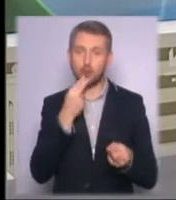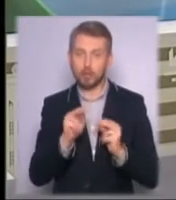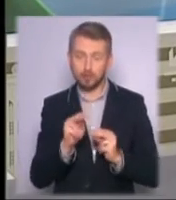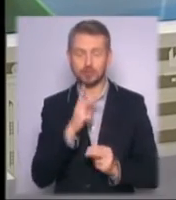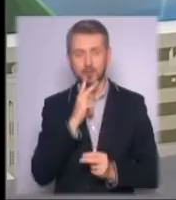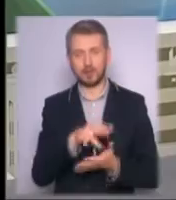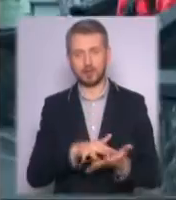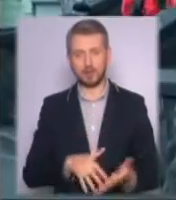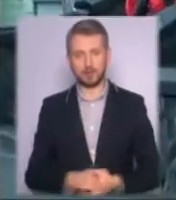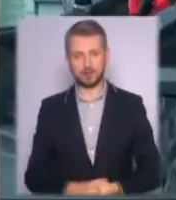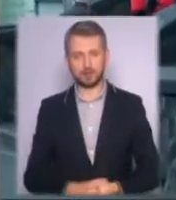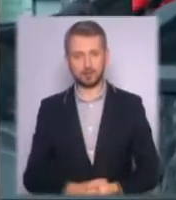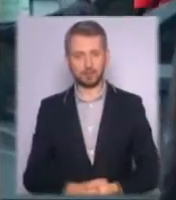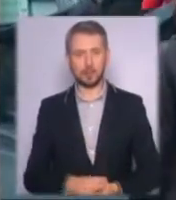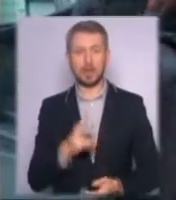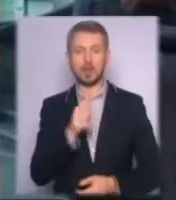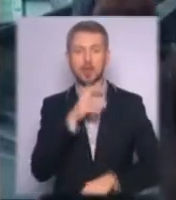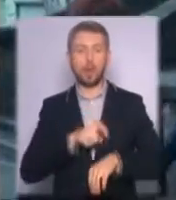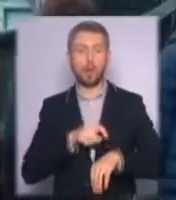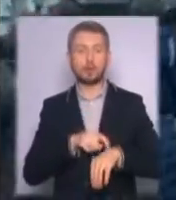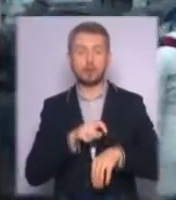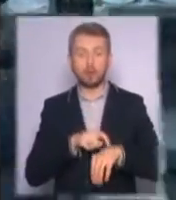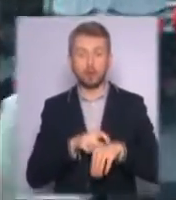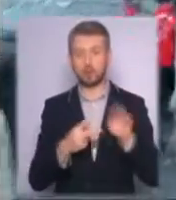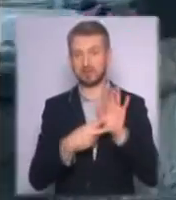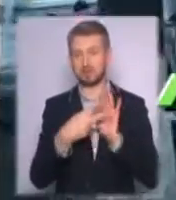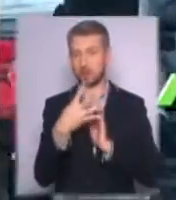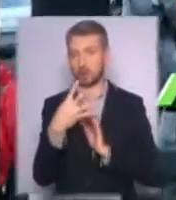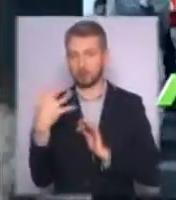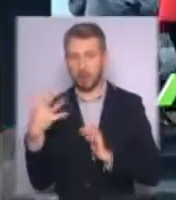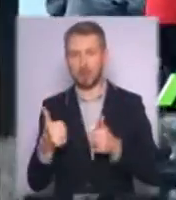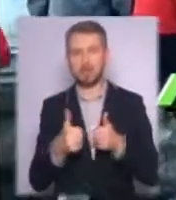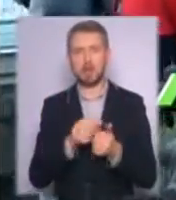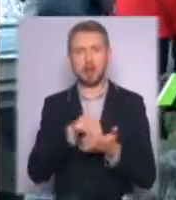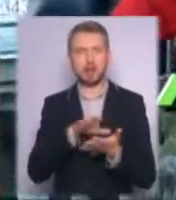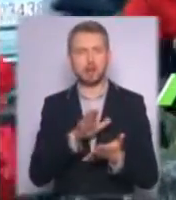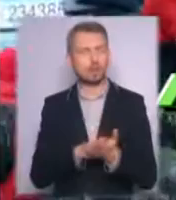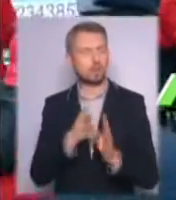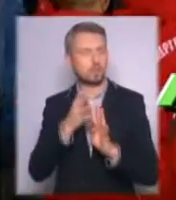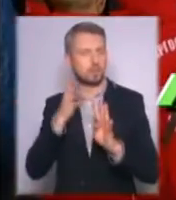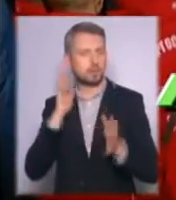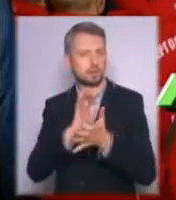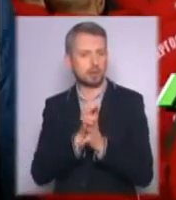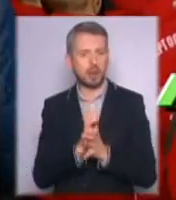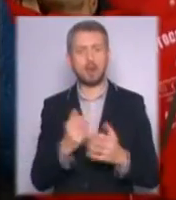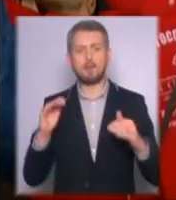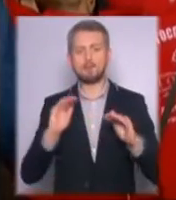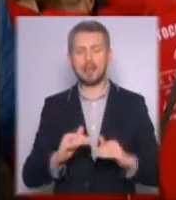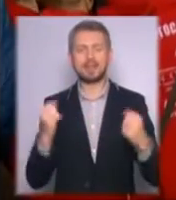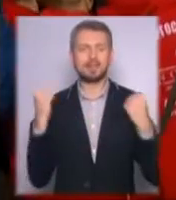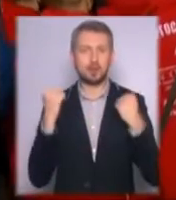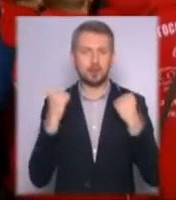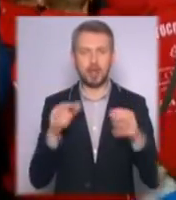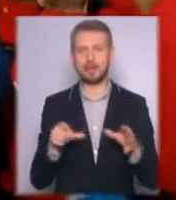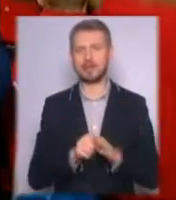Роздорожна. На годиннику за чверть восьма ранку, а біля реєстратури – ніде яблуку впасти. Маленькі спортсмени з тренерами та батьками в